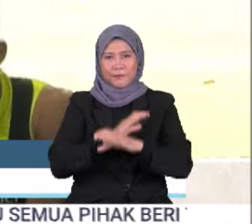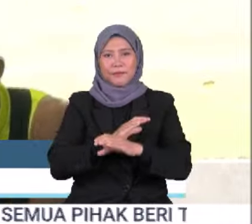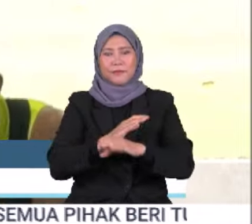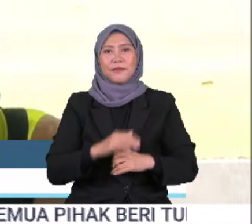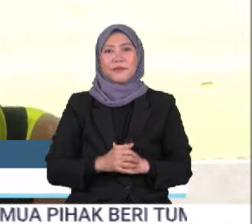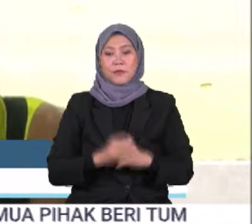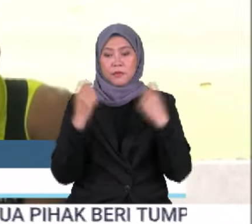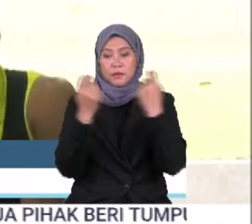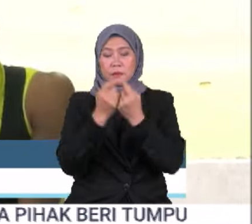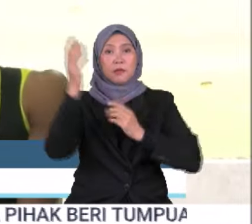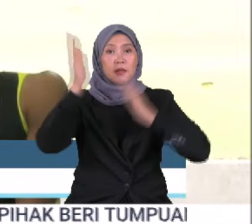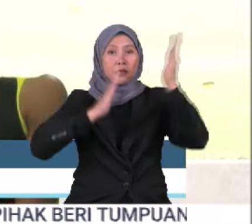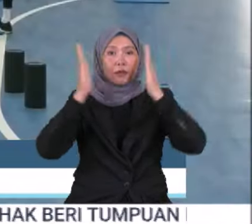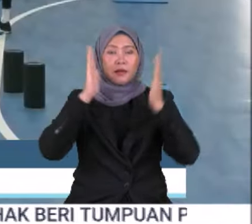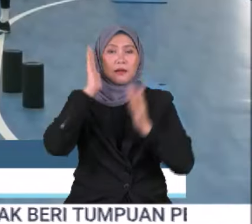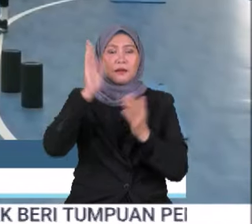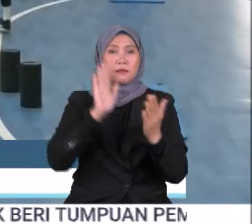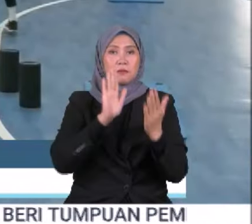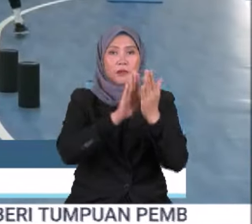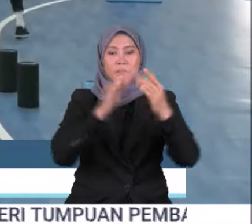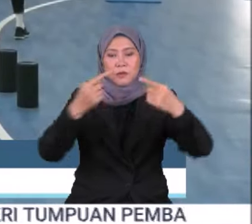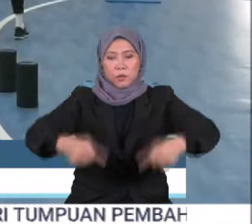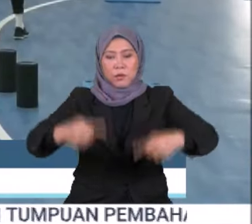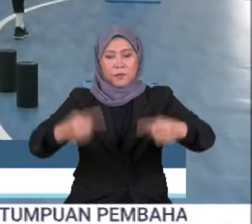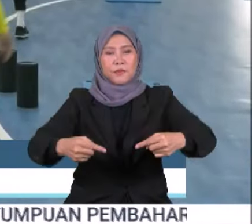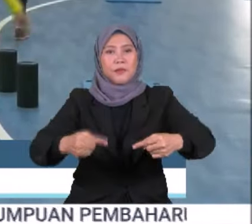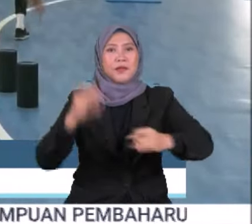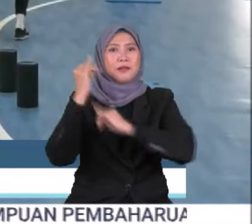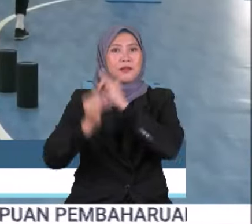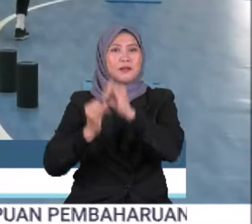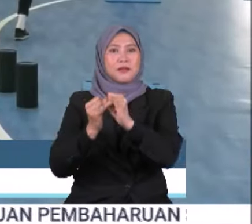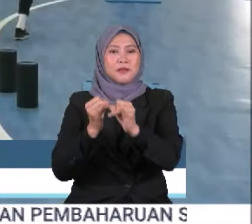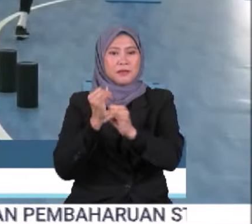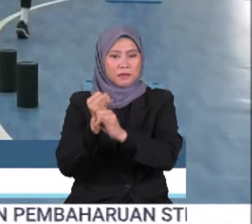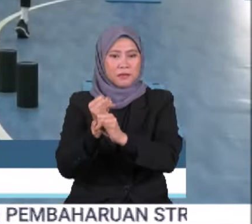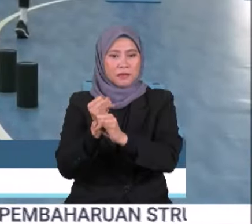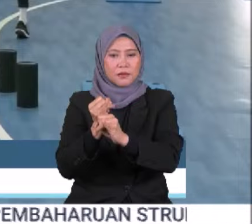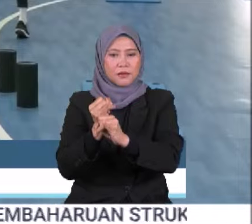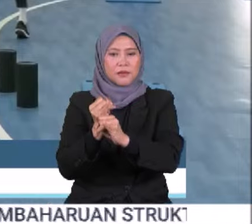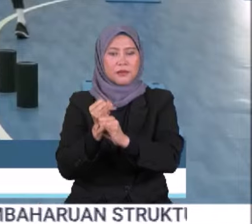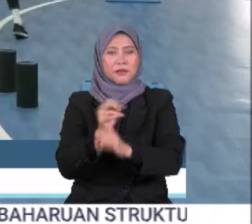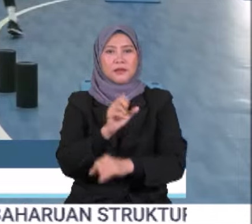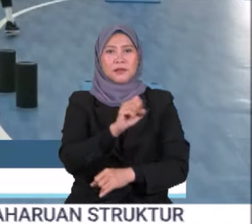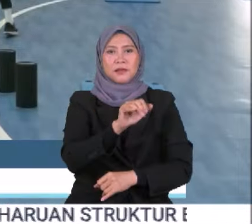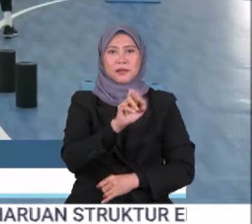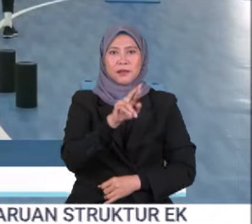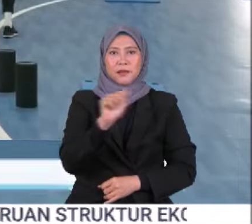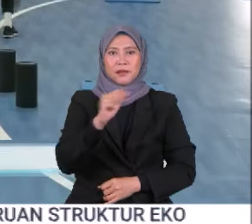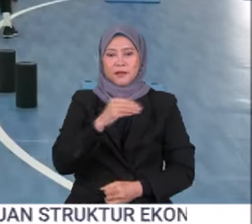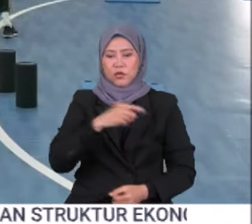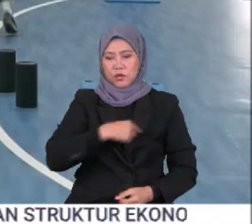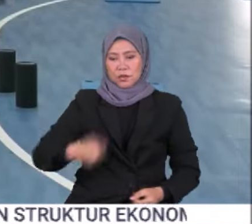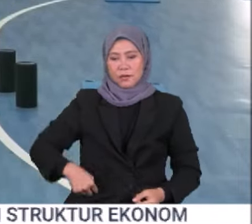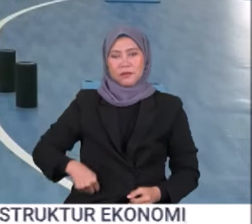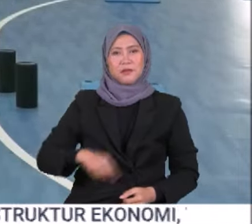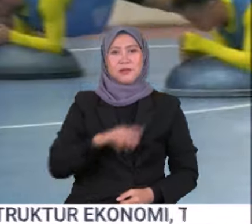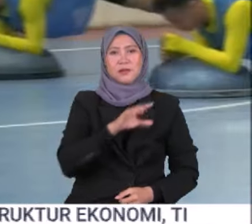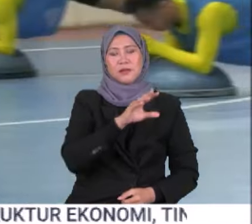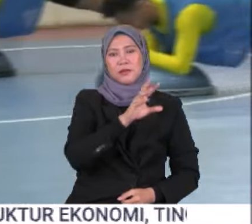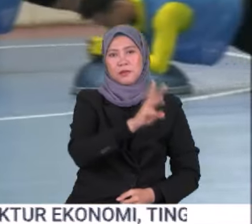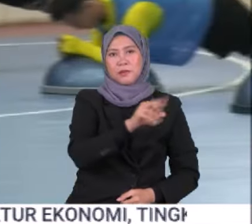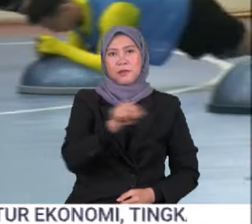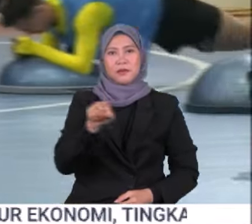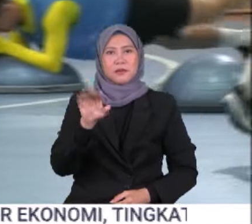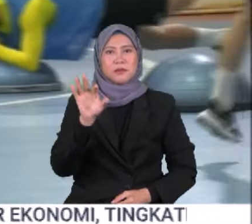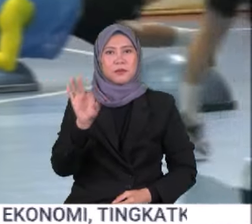Harimau melaya bakal menghadapi dua perlawanan antar bangsa Cina 1 bertemu silia dan Cina pada 6 dan 9 September ini